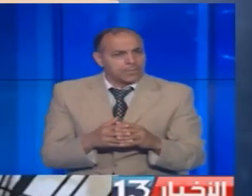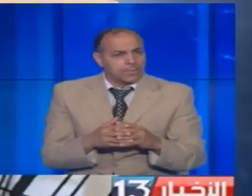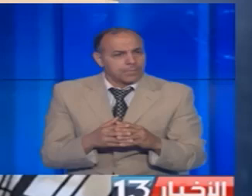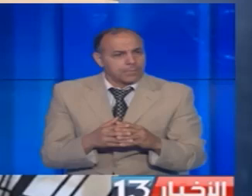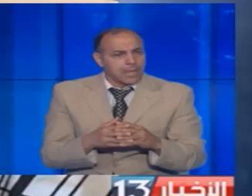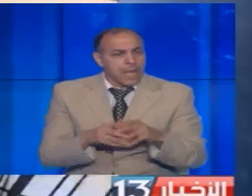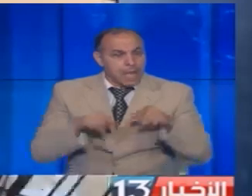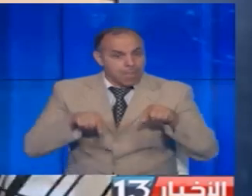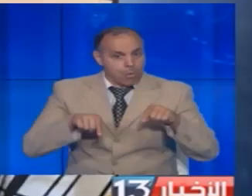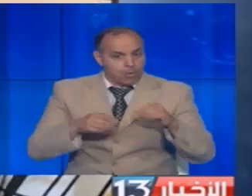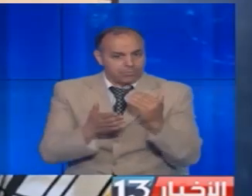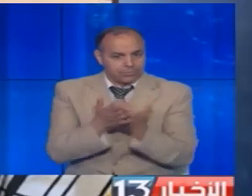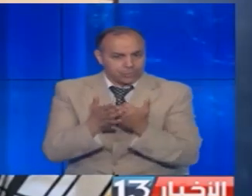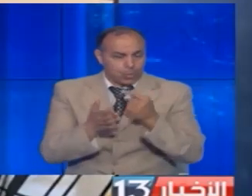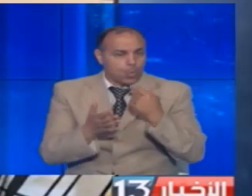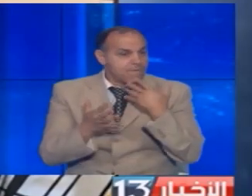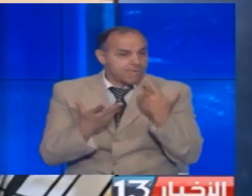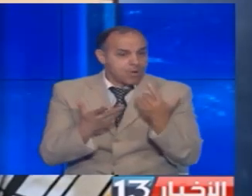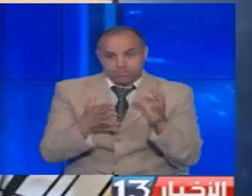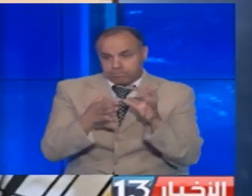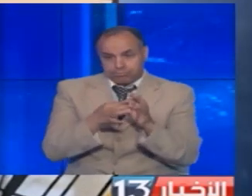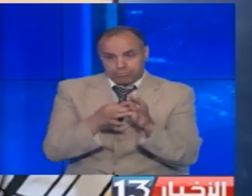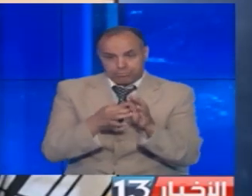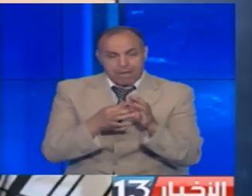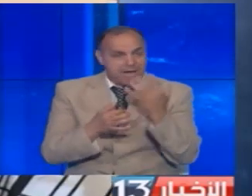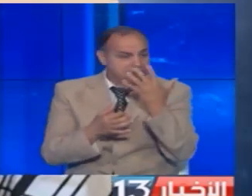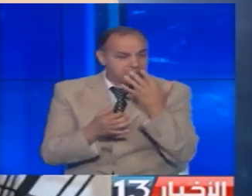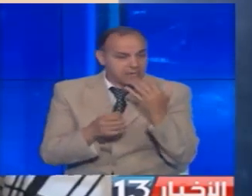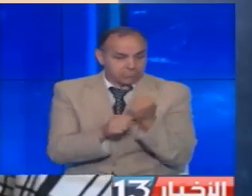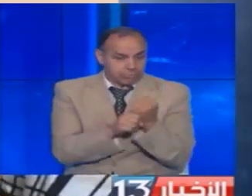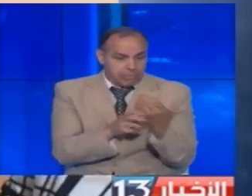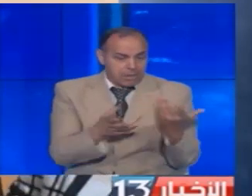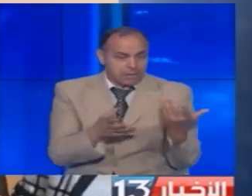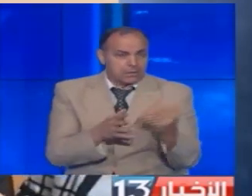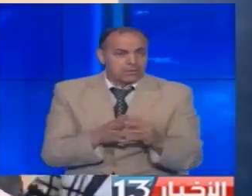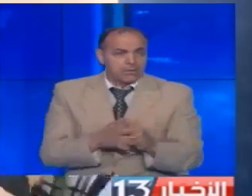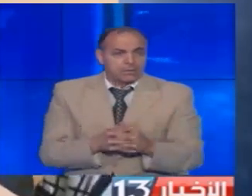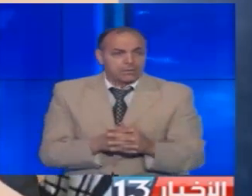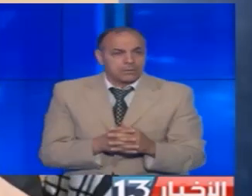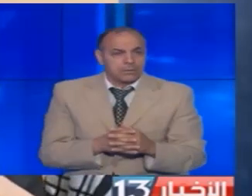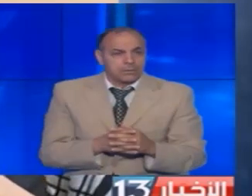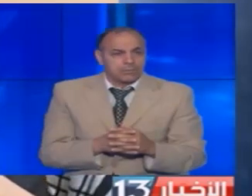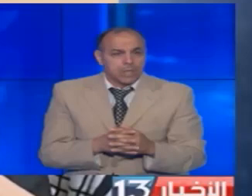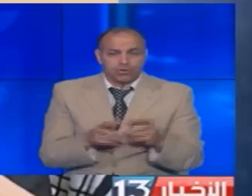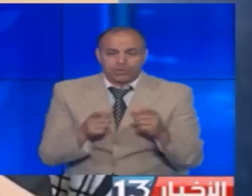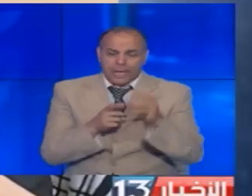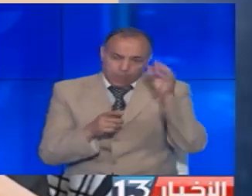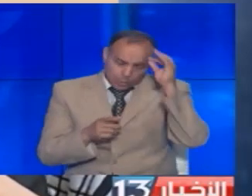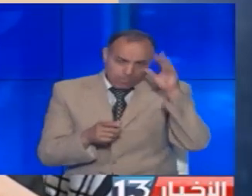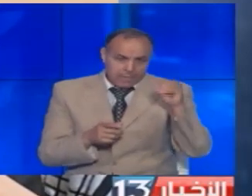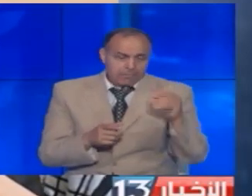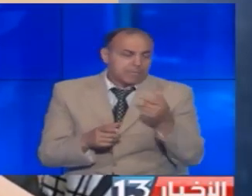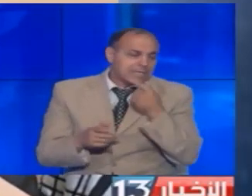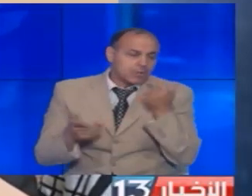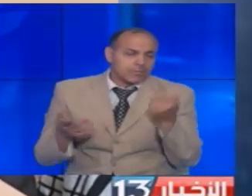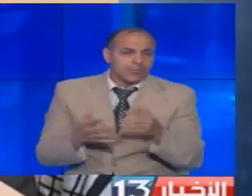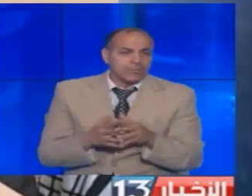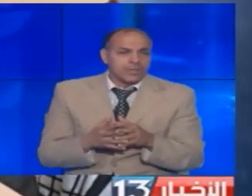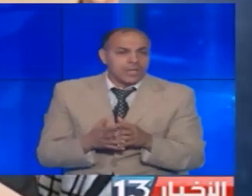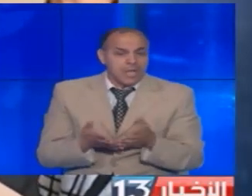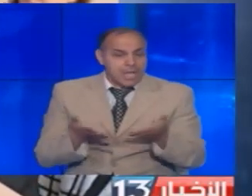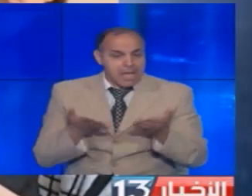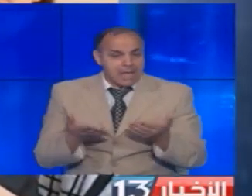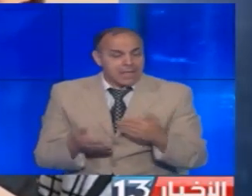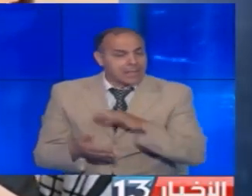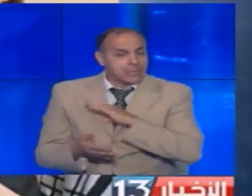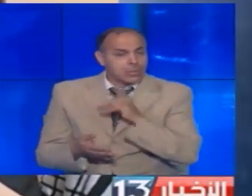الوضع الاقتصادي في البلد اللي يتم العمل عليه بالنسبة للمؤسسات التونسية مثلا، وهذا